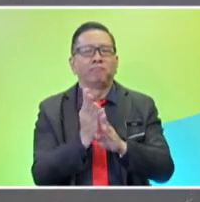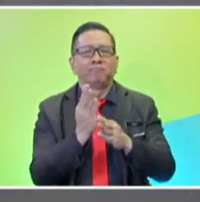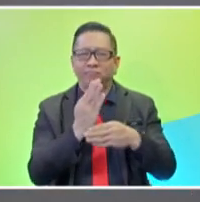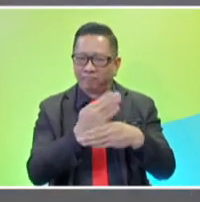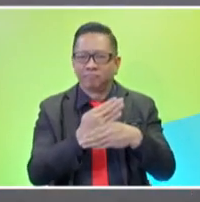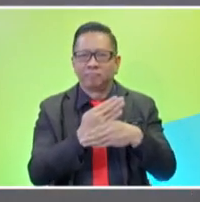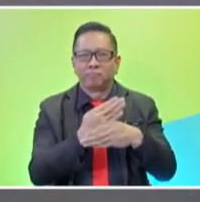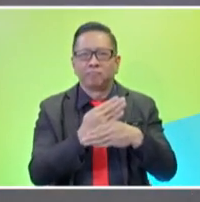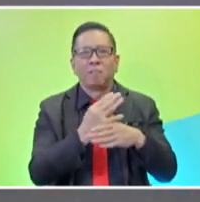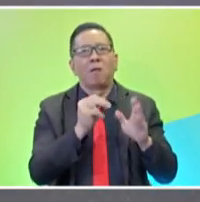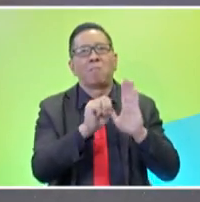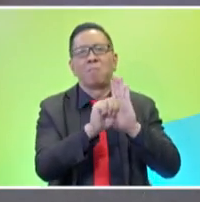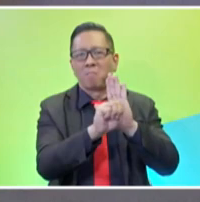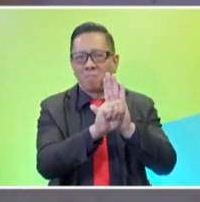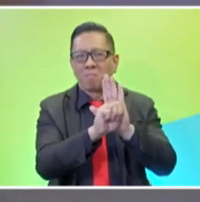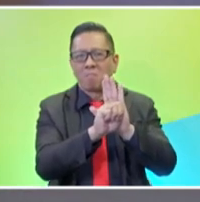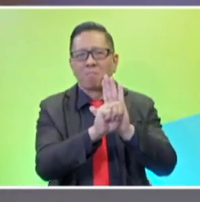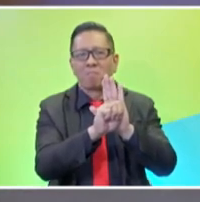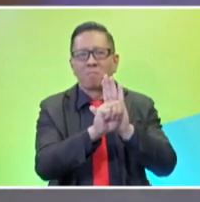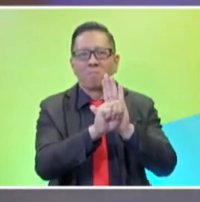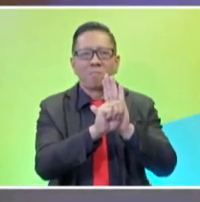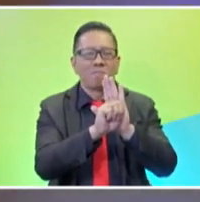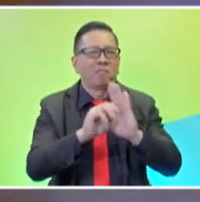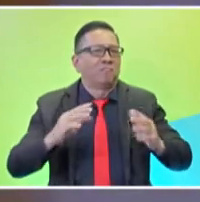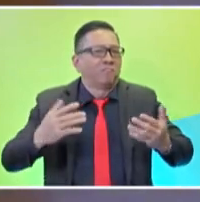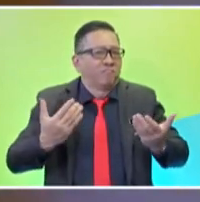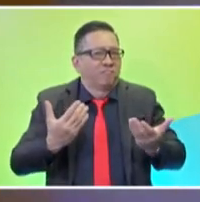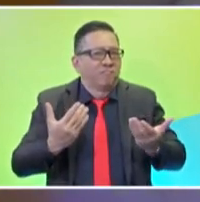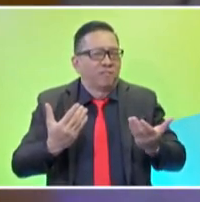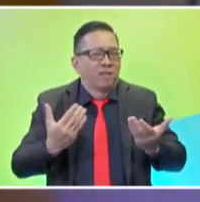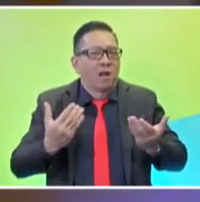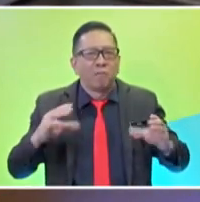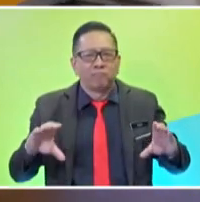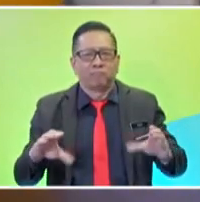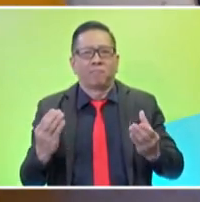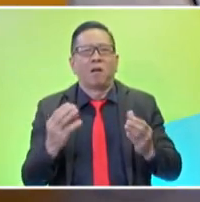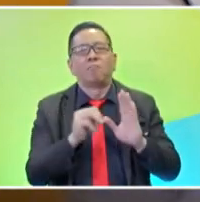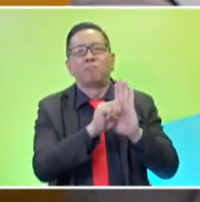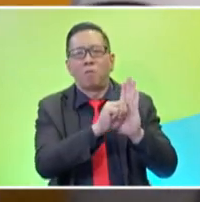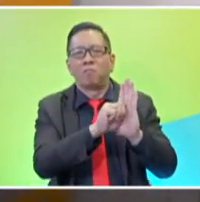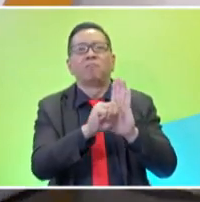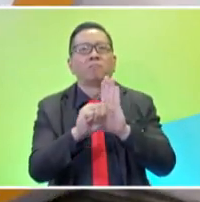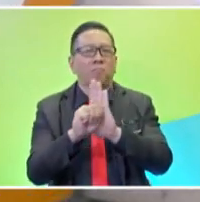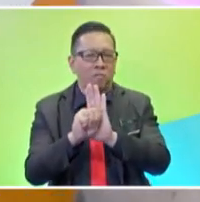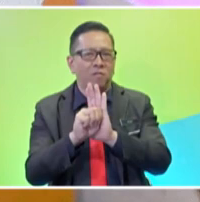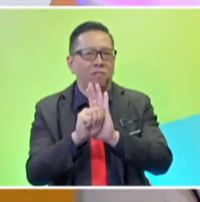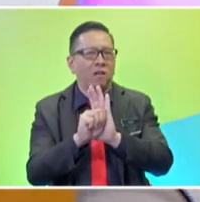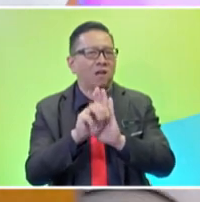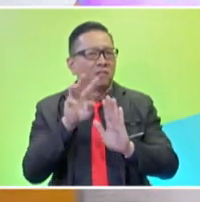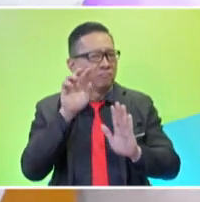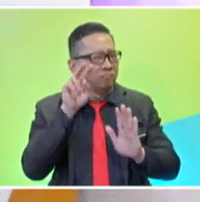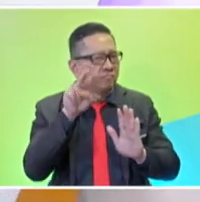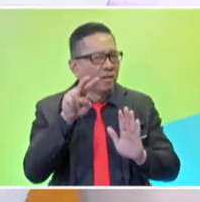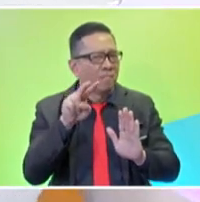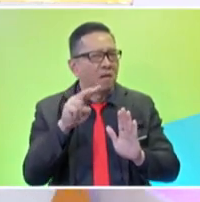Ya jadi hari ini kita akan belajar macam mana membuat model-mode yang nampak ringkas